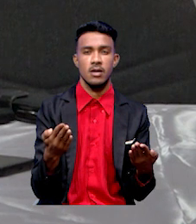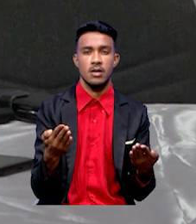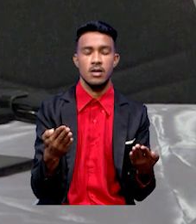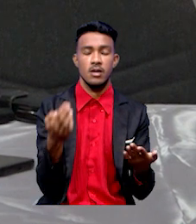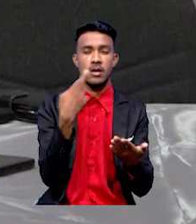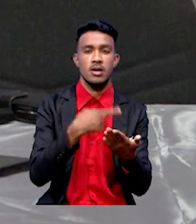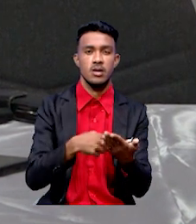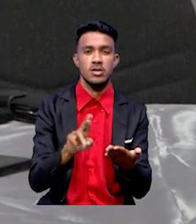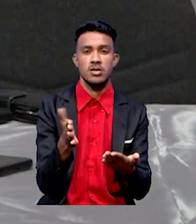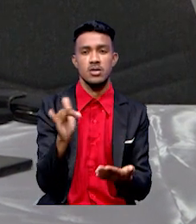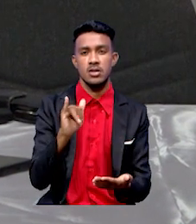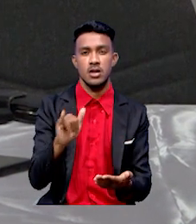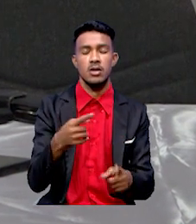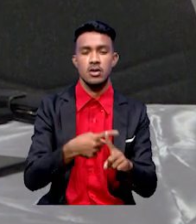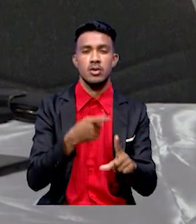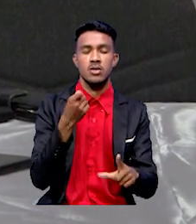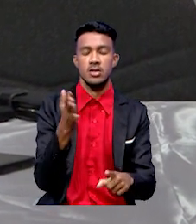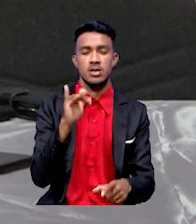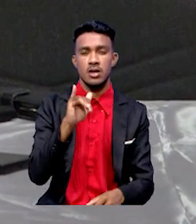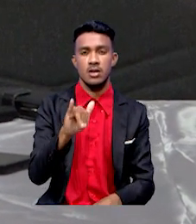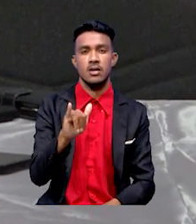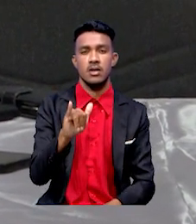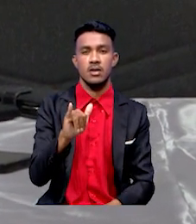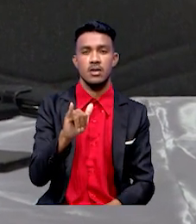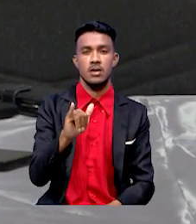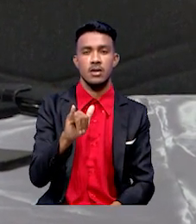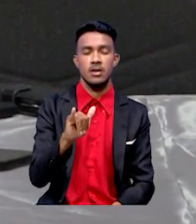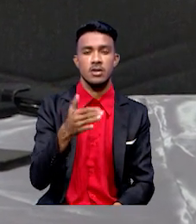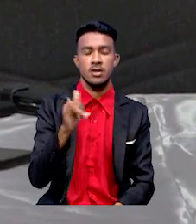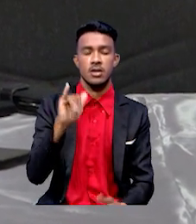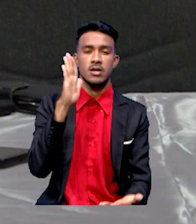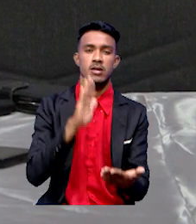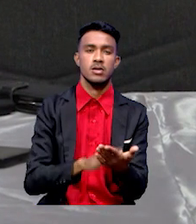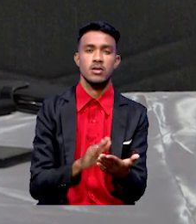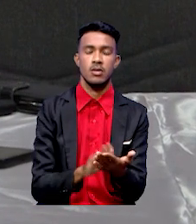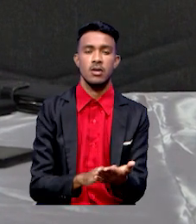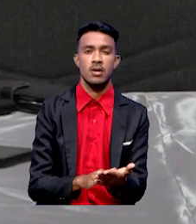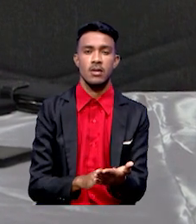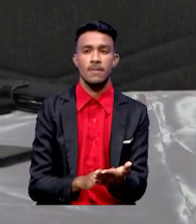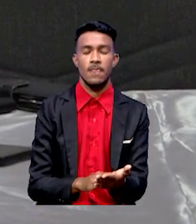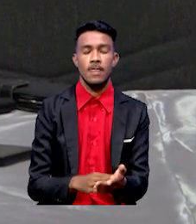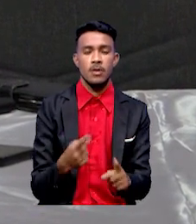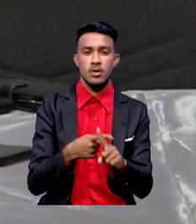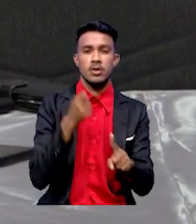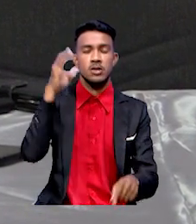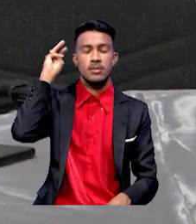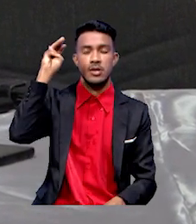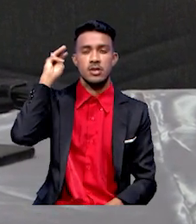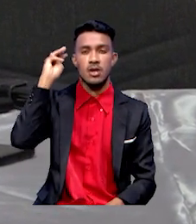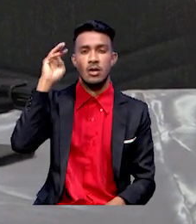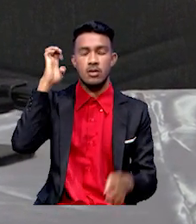register sirenian, lihus sirenia sekolah, i analisa lihus si minister edukasi,